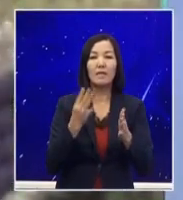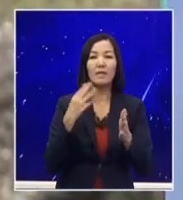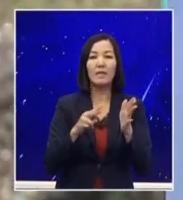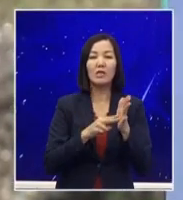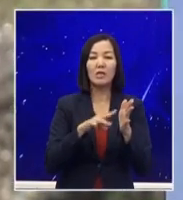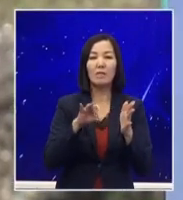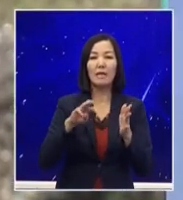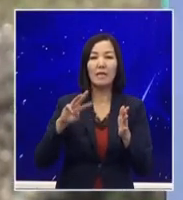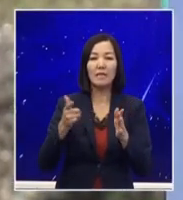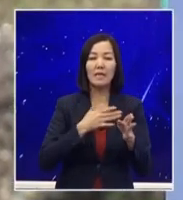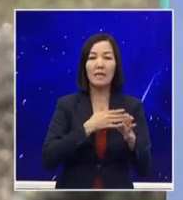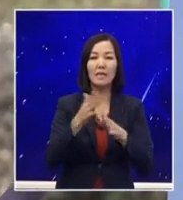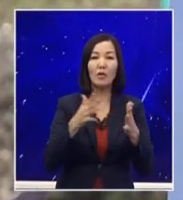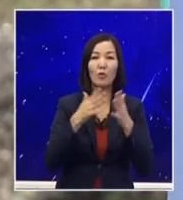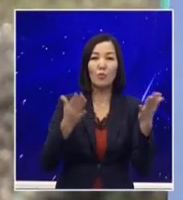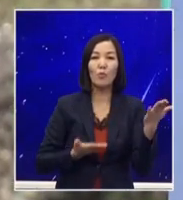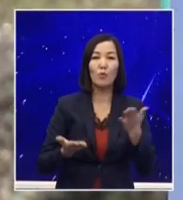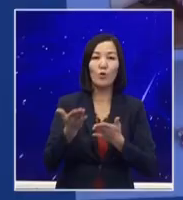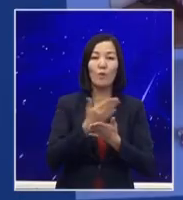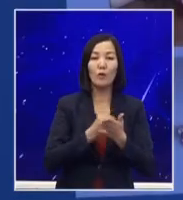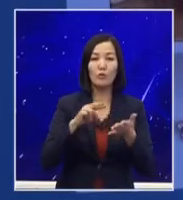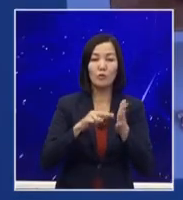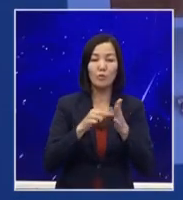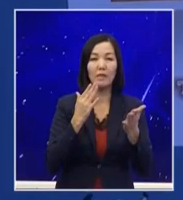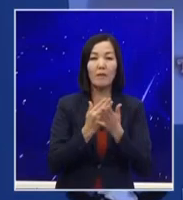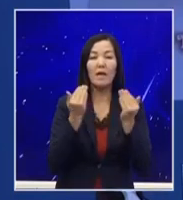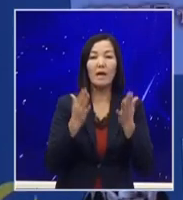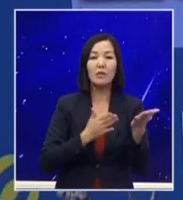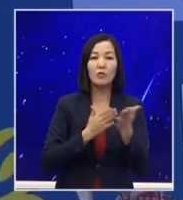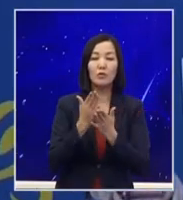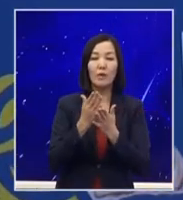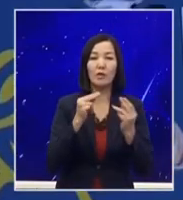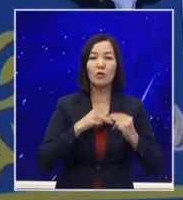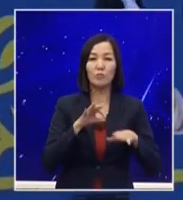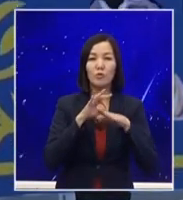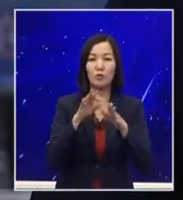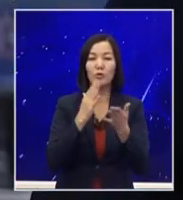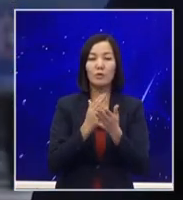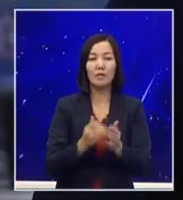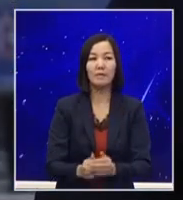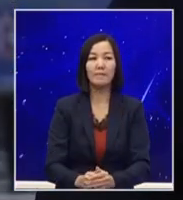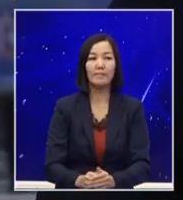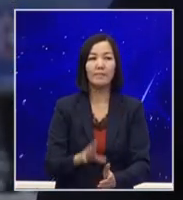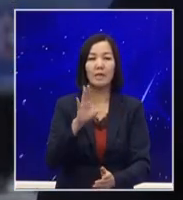47 миллиард теңгеден аса өнім алу көзделіп отыр. Қазір осы бағытта жұмыс қызу жүргізілуде.